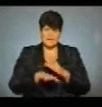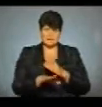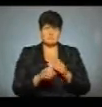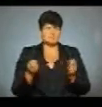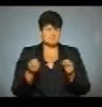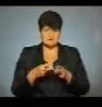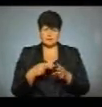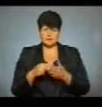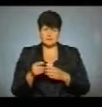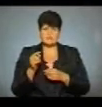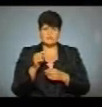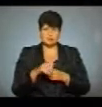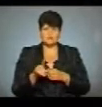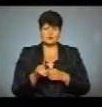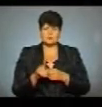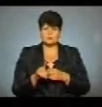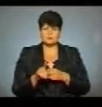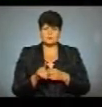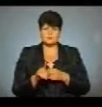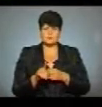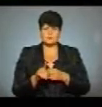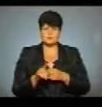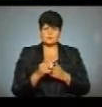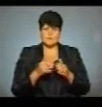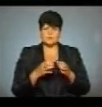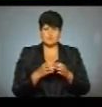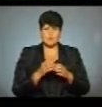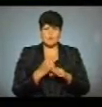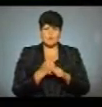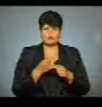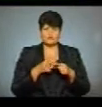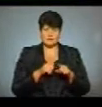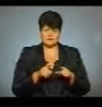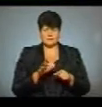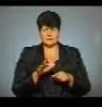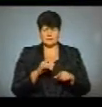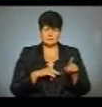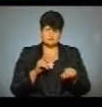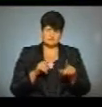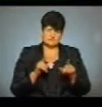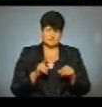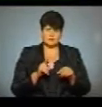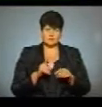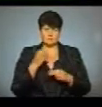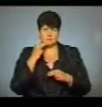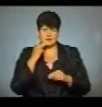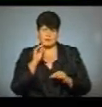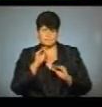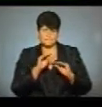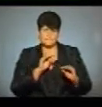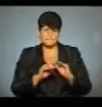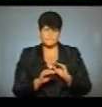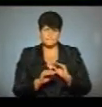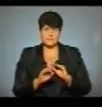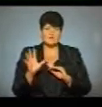придбали для того, щоб для гуртка робототехніки час від часу вдосконалювати якісь пристрої, додруковувати.